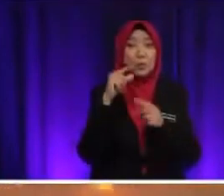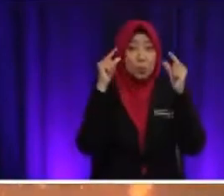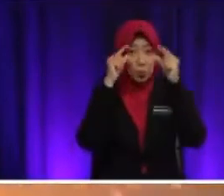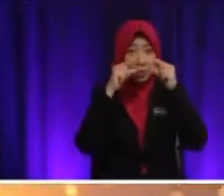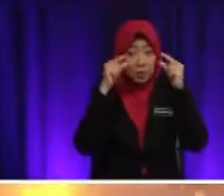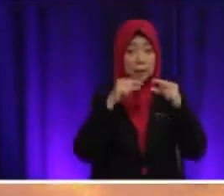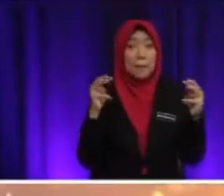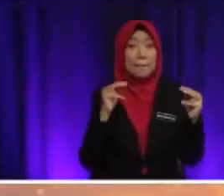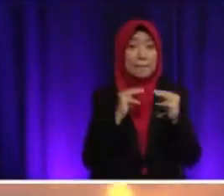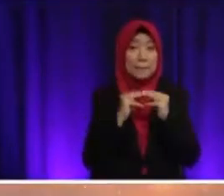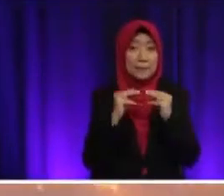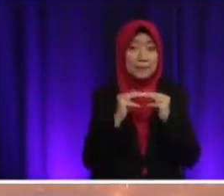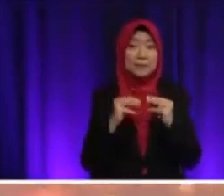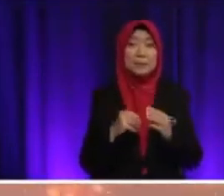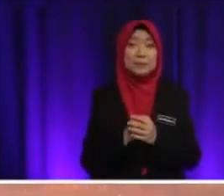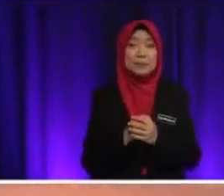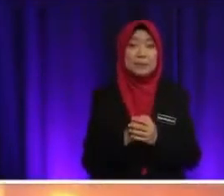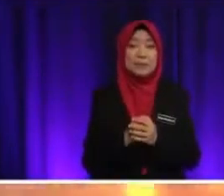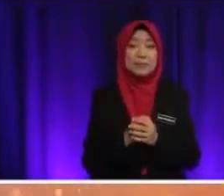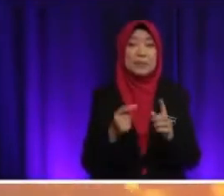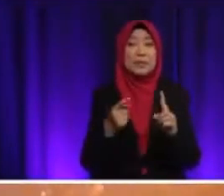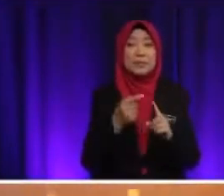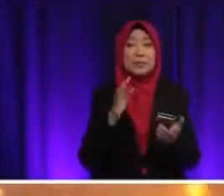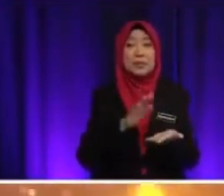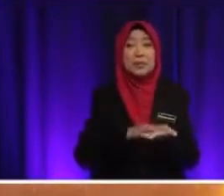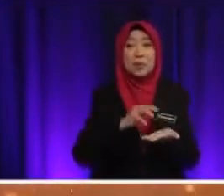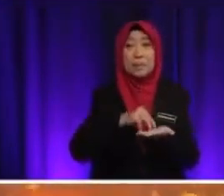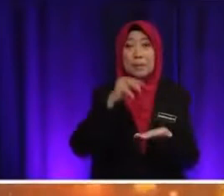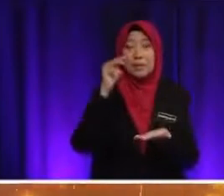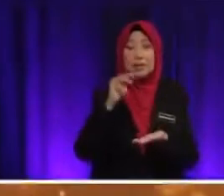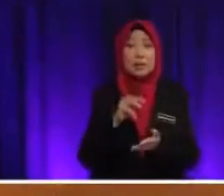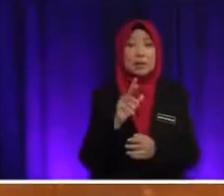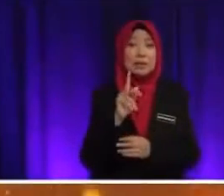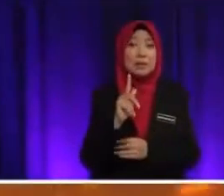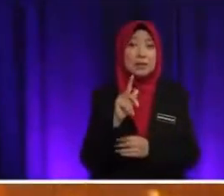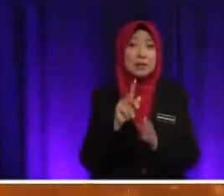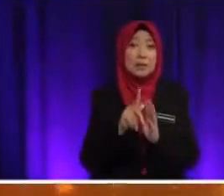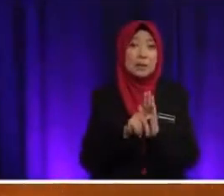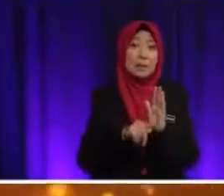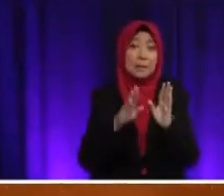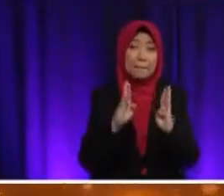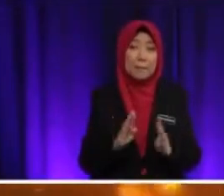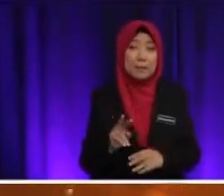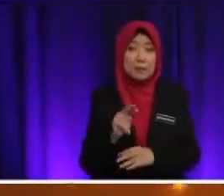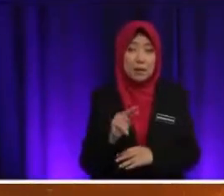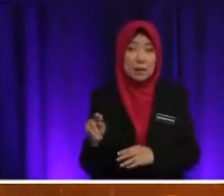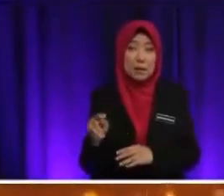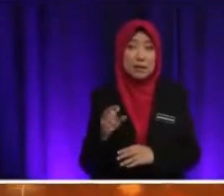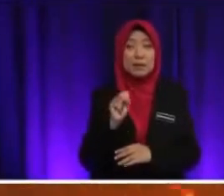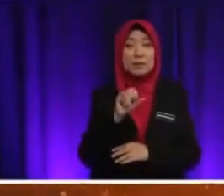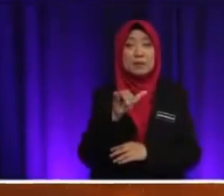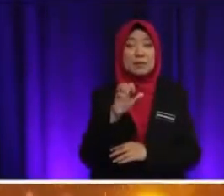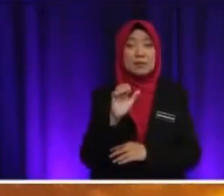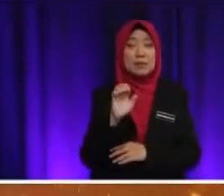bersama dengan anak-anak murid SMK Said Abu Bakar. Yeah. Saya akan perkenalkan mereka ni. Ha, saya akan perkenalkan mereka ini. Yang